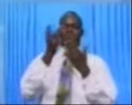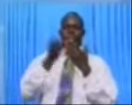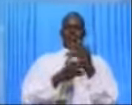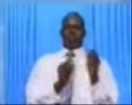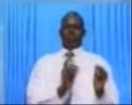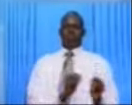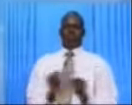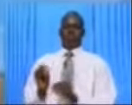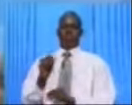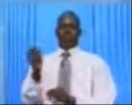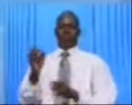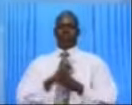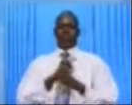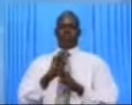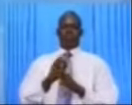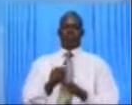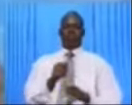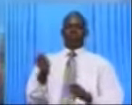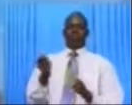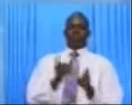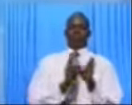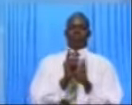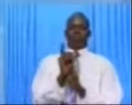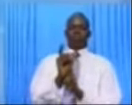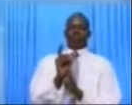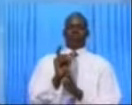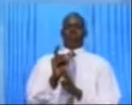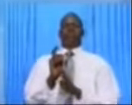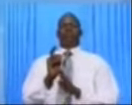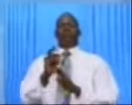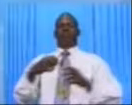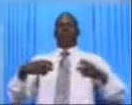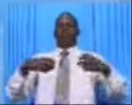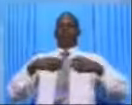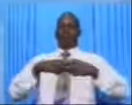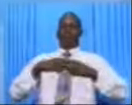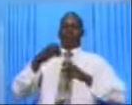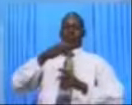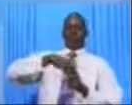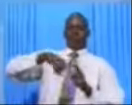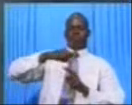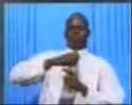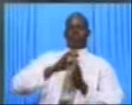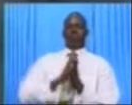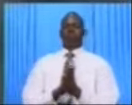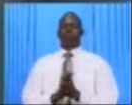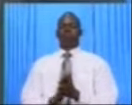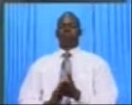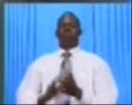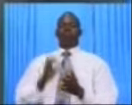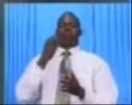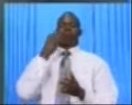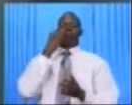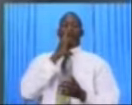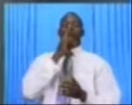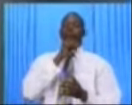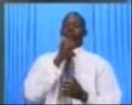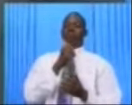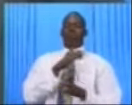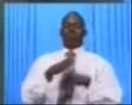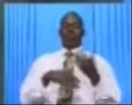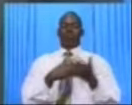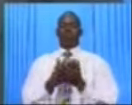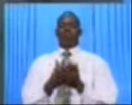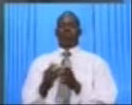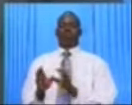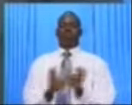formations dans d'autres domaines spécifiques à l'énergie, à l'environnement, pour des entreprises burkinabè? Alors, elles ne sont pas toutes bloquées, mais enfin, il y a quelques